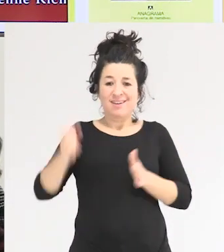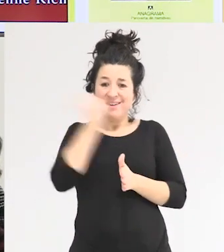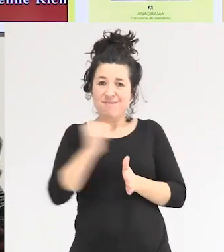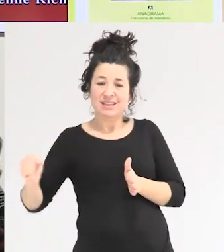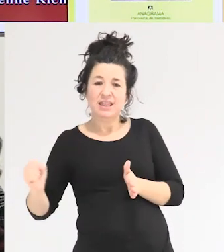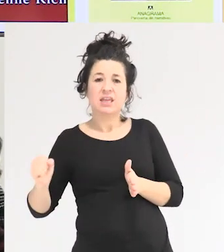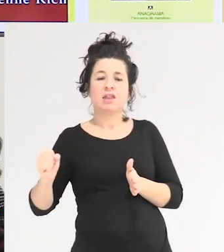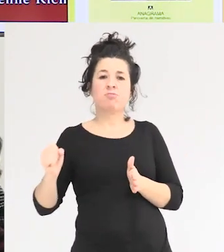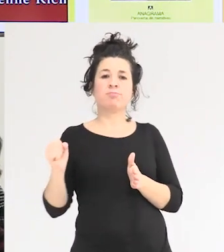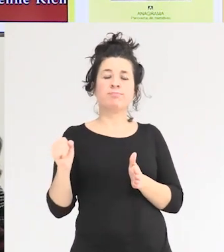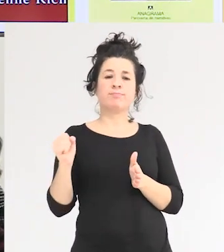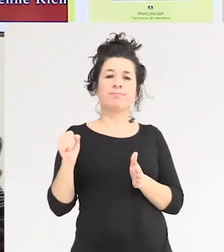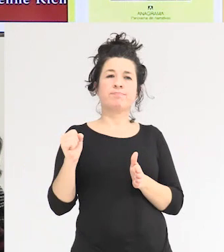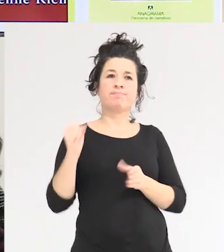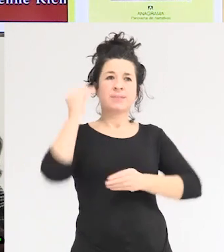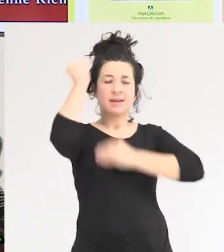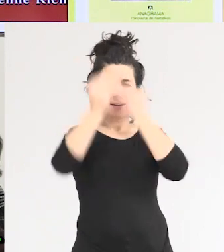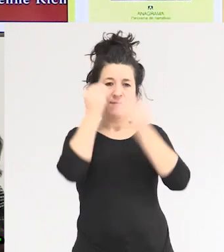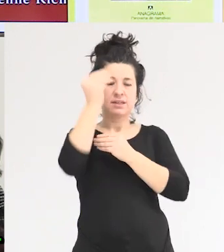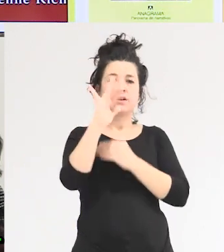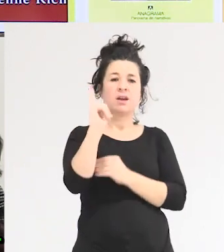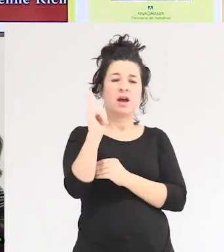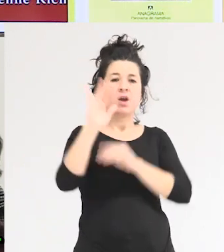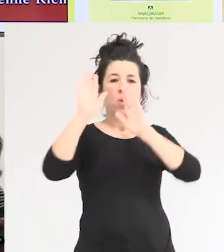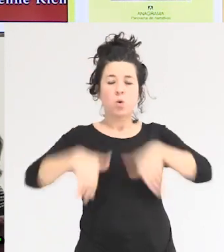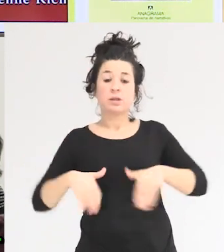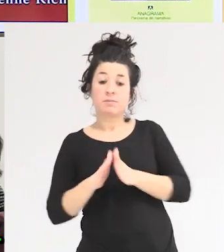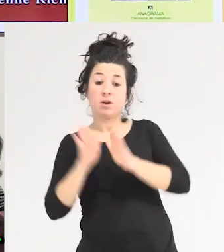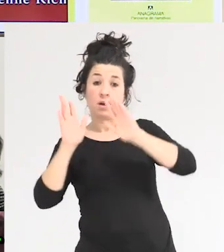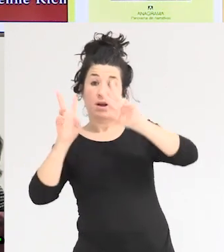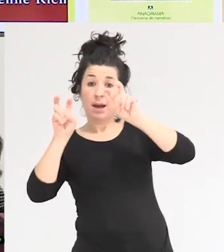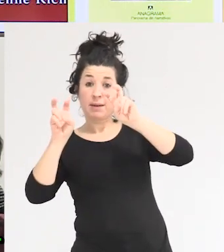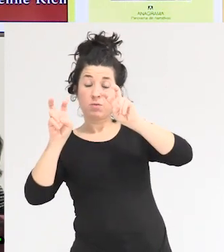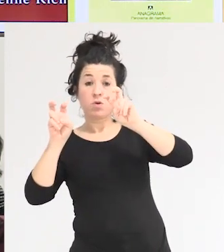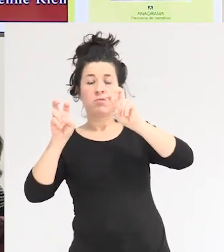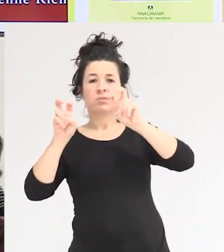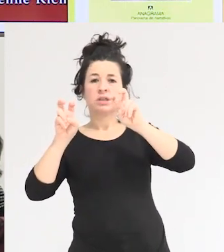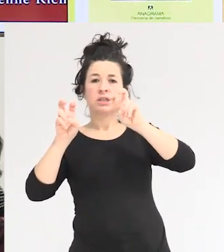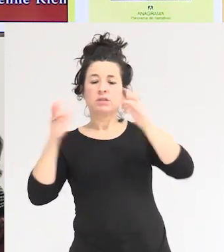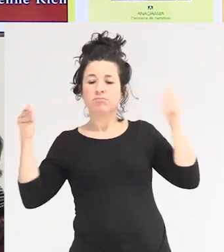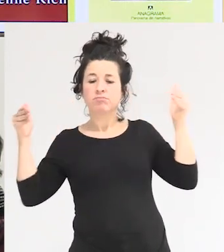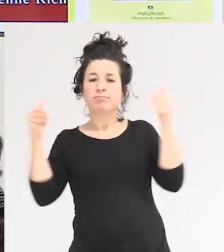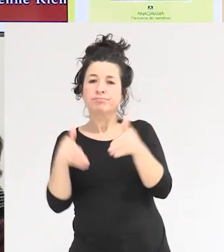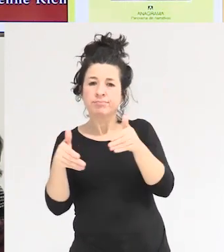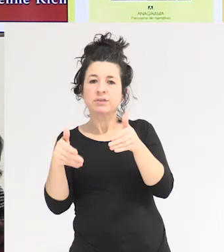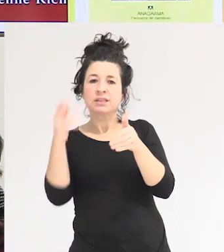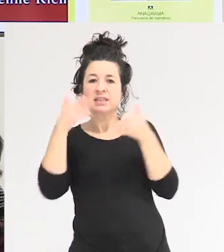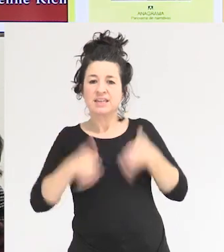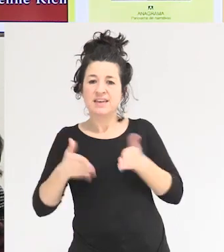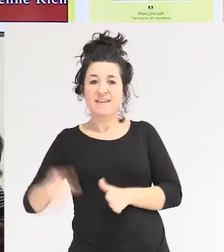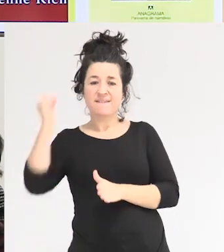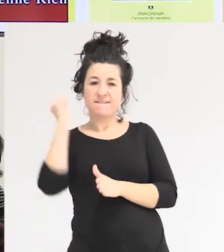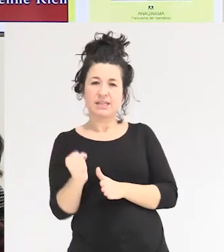gaineko hausnarketa bat, ez, azken kapituloa infantizidari dedikatuta dago, adibidez, bai? Badago